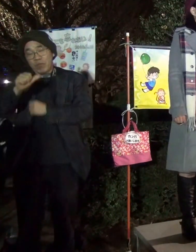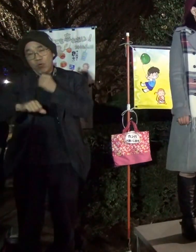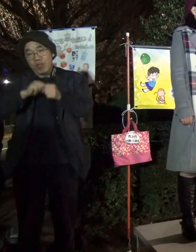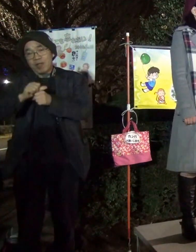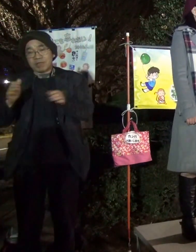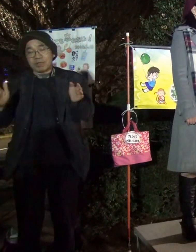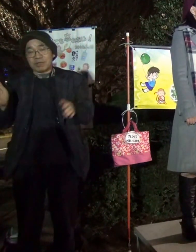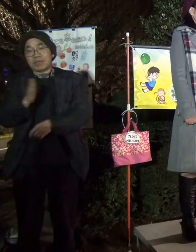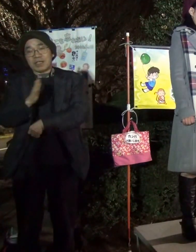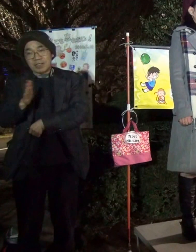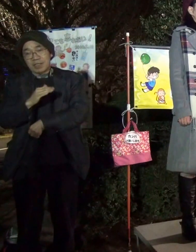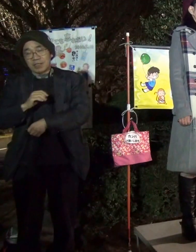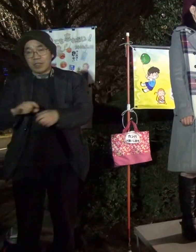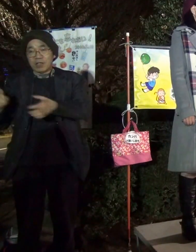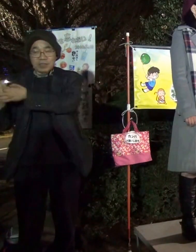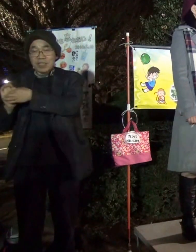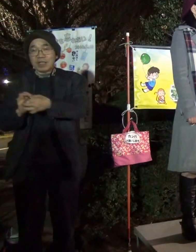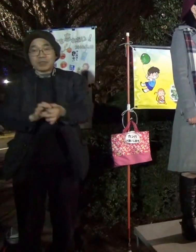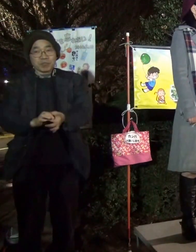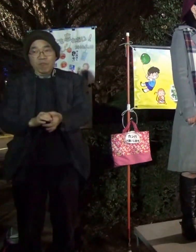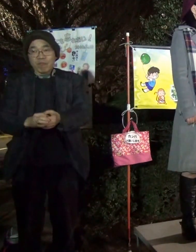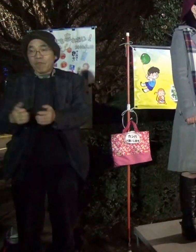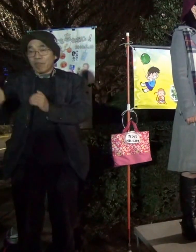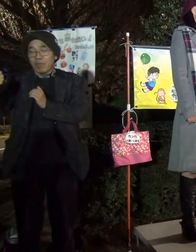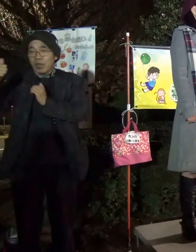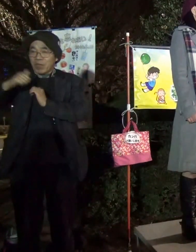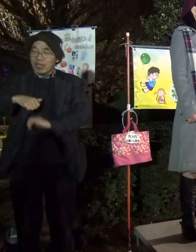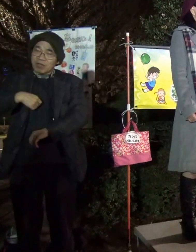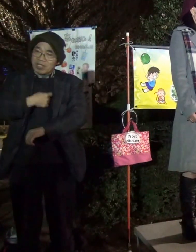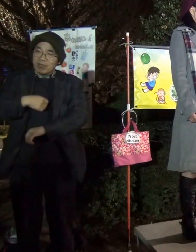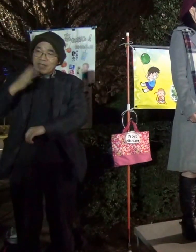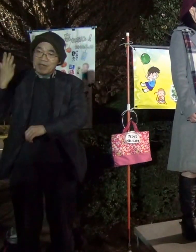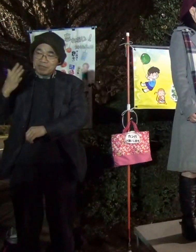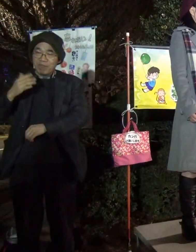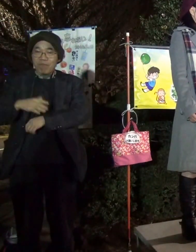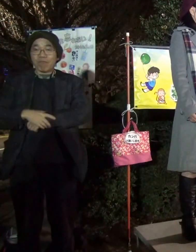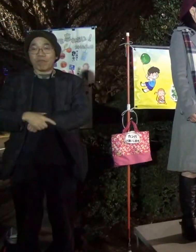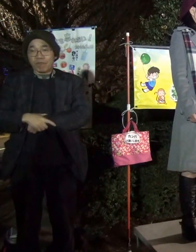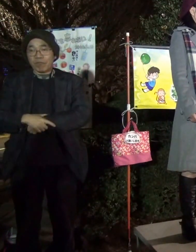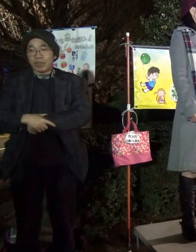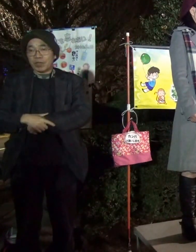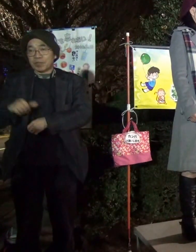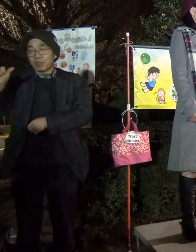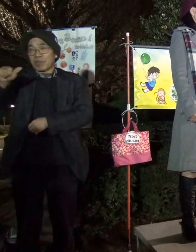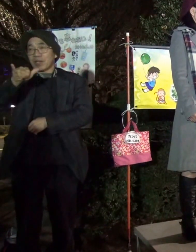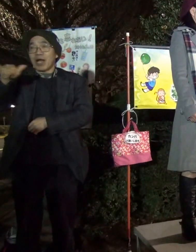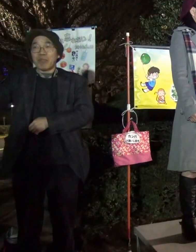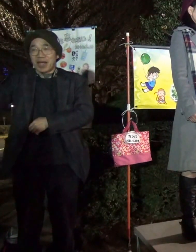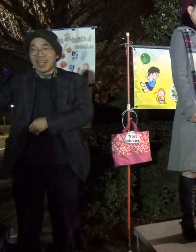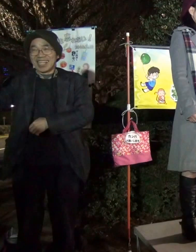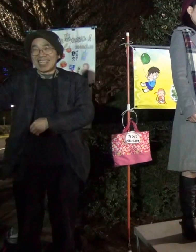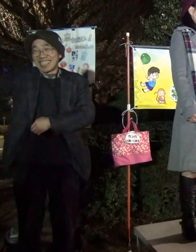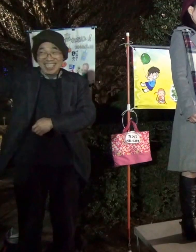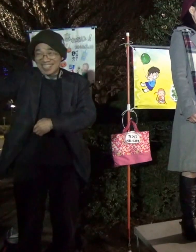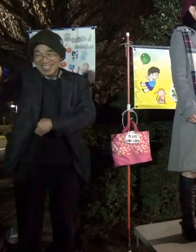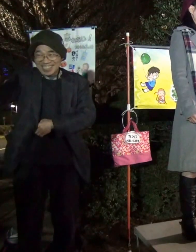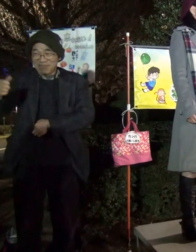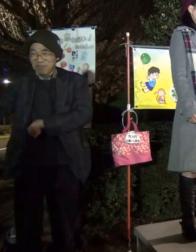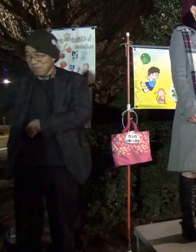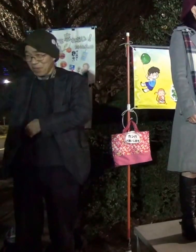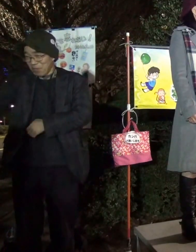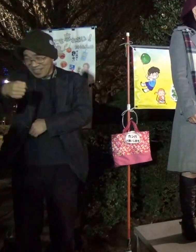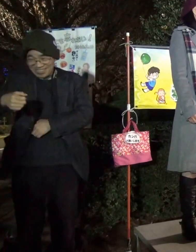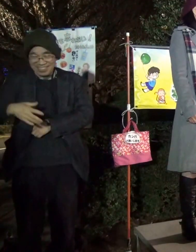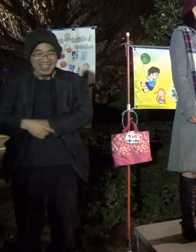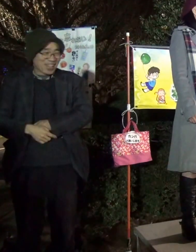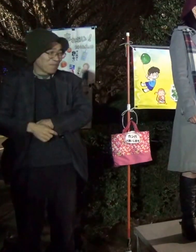こんなことやってきたから、うん、負ける気はしないんだよね、 うんうんうん、 だから阿部が目の前にいたらきっと殴ると思う。 殴っちゃダメ、 まあ、ダメ、 暴力はダ